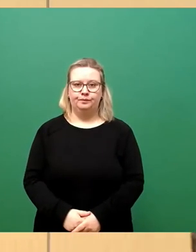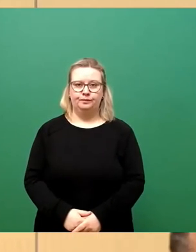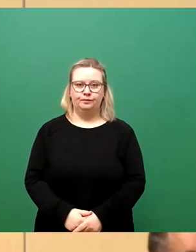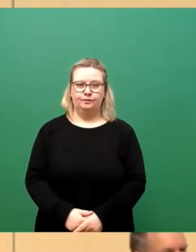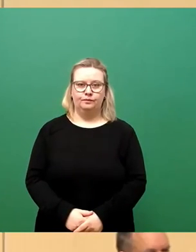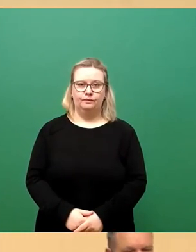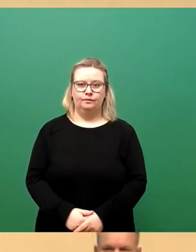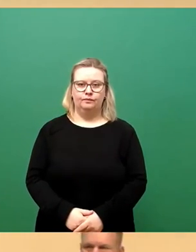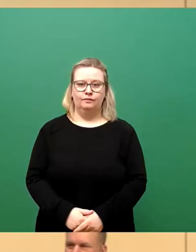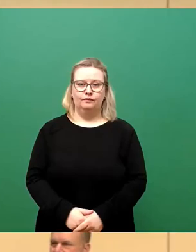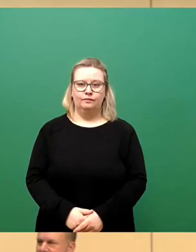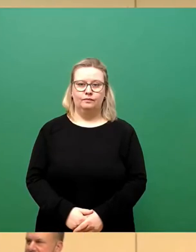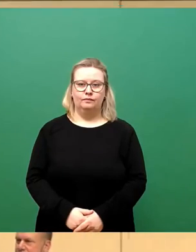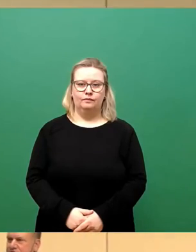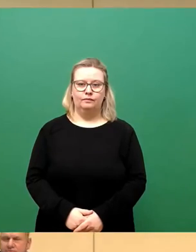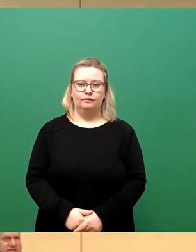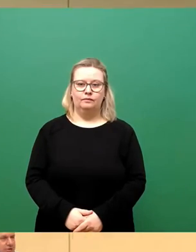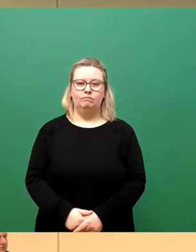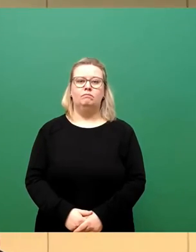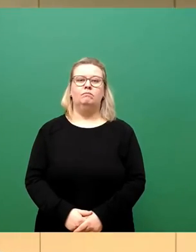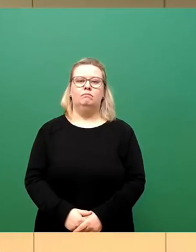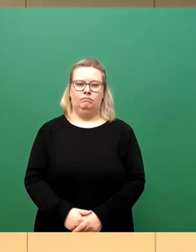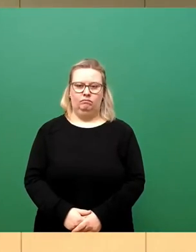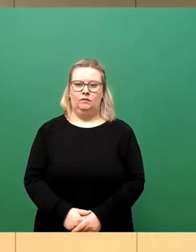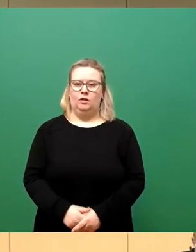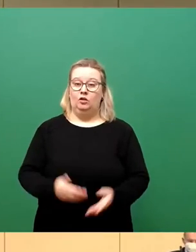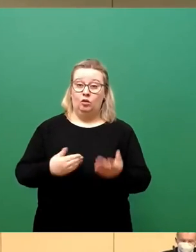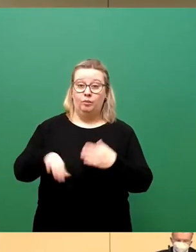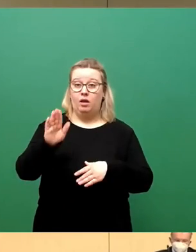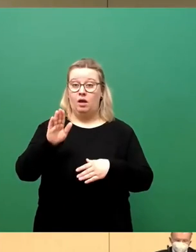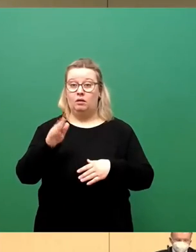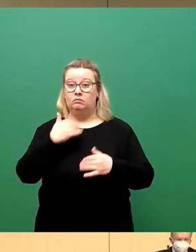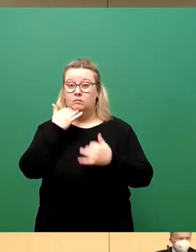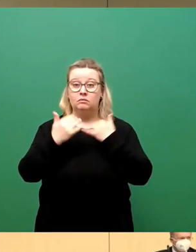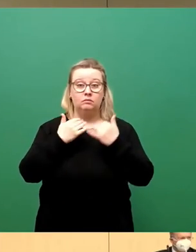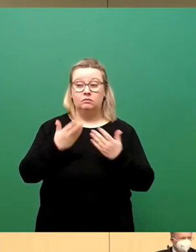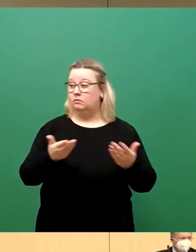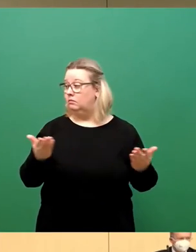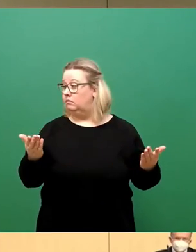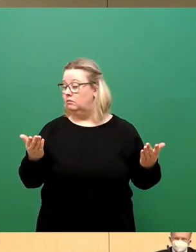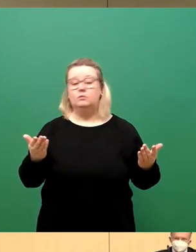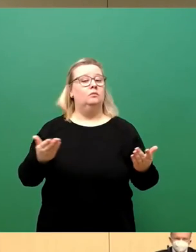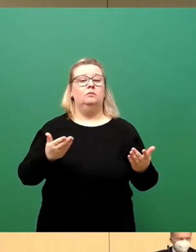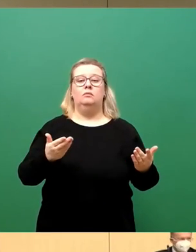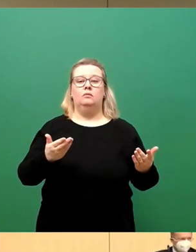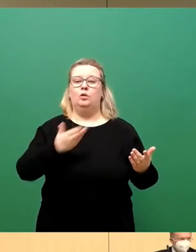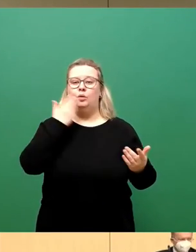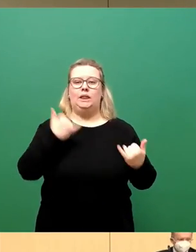So, die Argumente sind, glaube ich, ausgetauscht. Gibt es da noch weitere Wortmeldungen? Das kann ich nicht sehen. Dann kommen wir zur